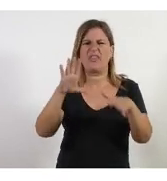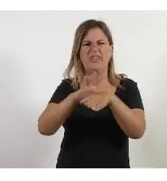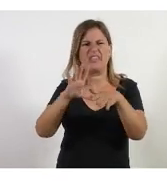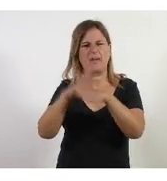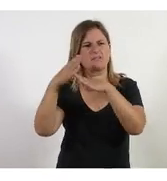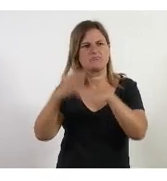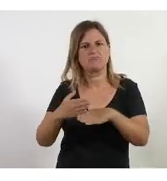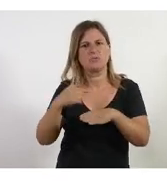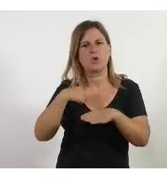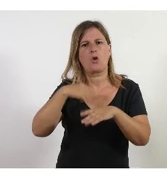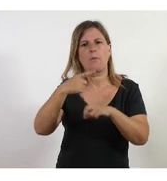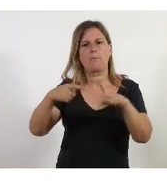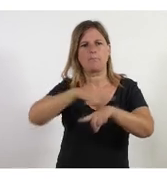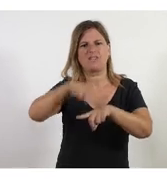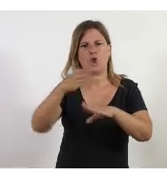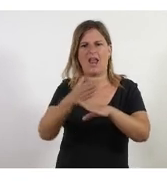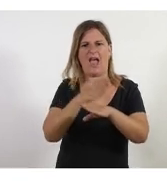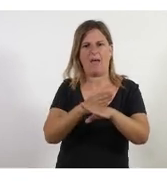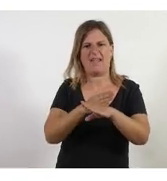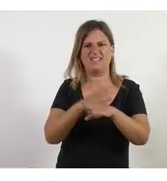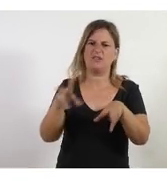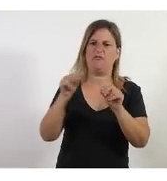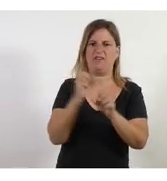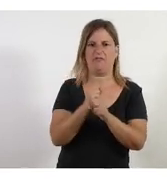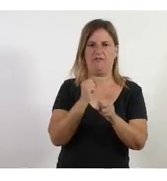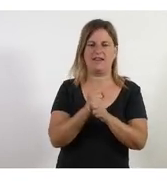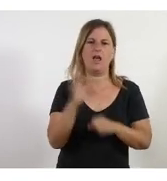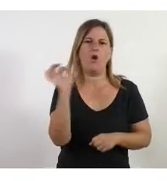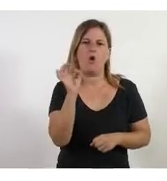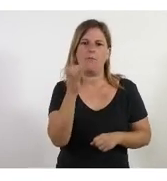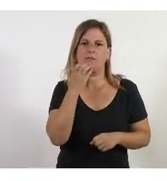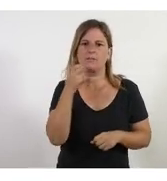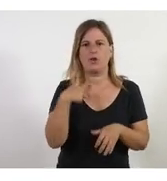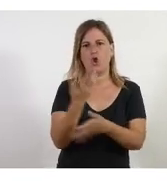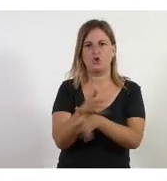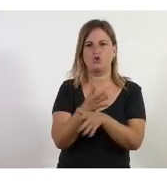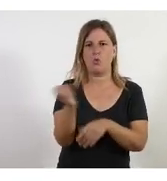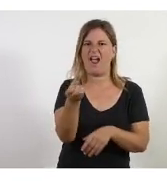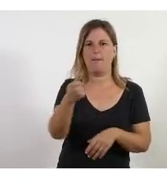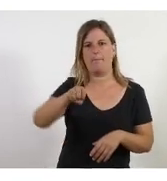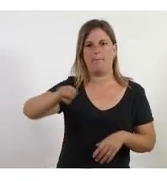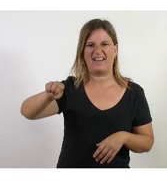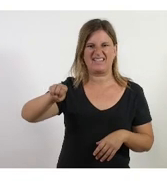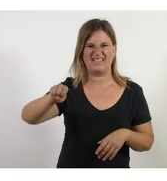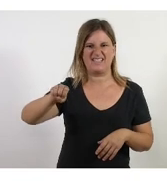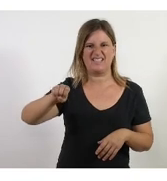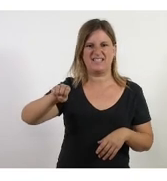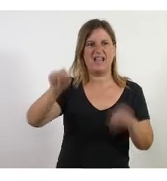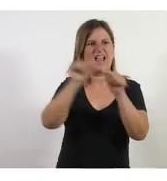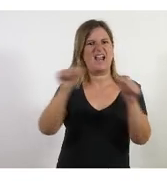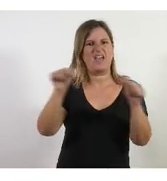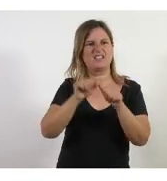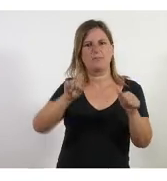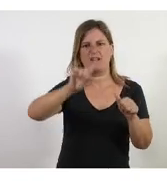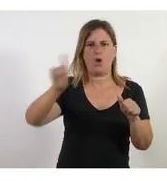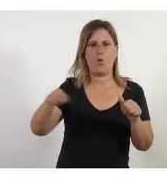Aniré a buscar, jo què sé, jugaré al parxís una hora a la setmana amb el